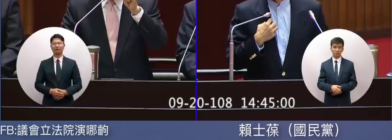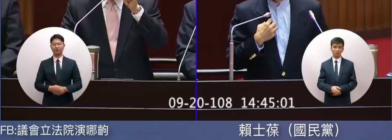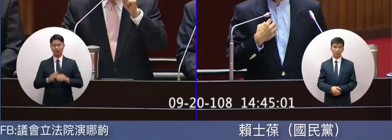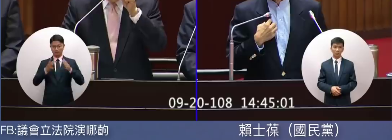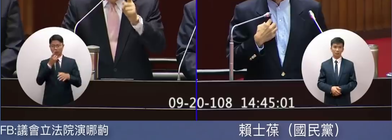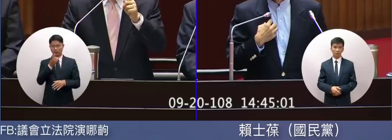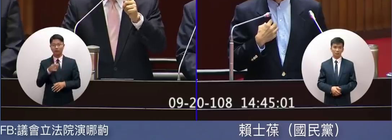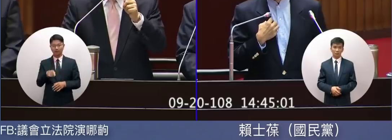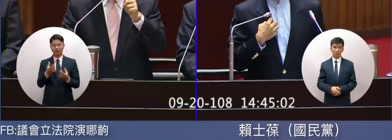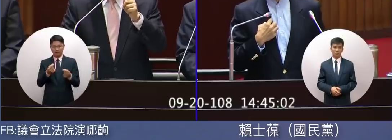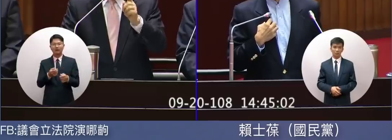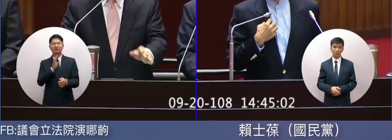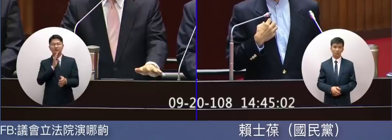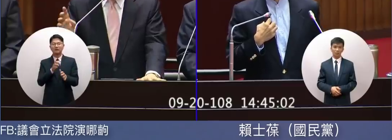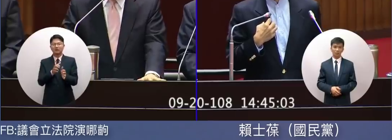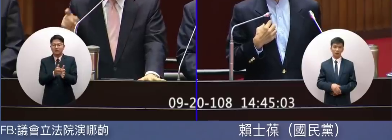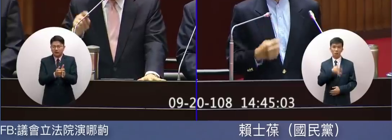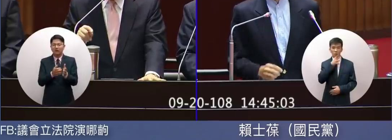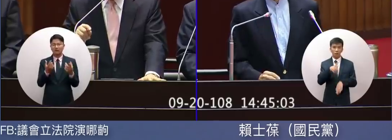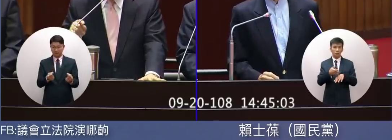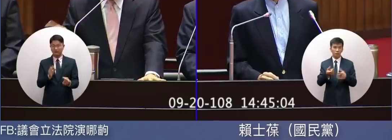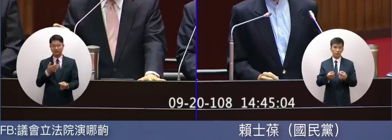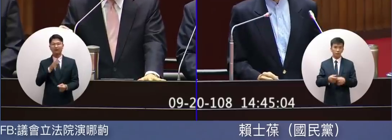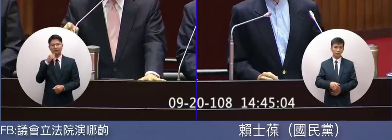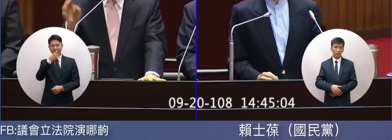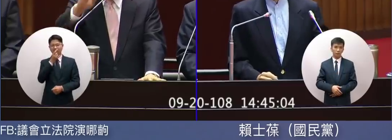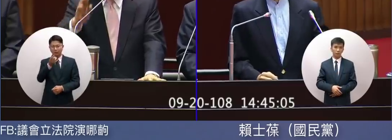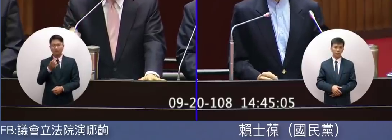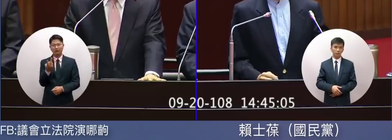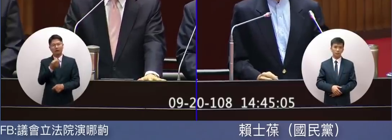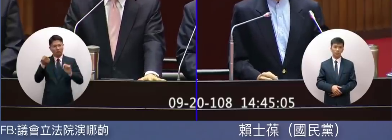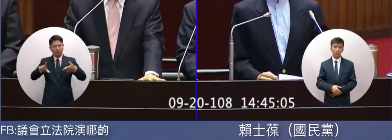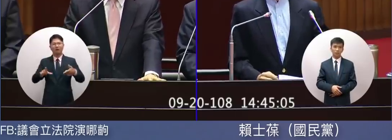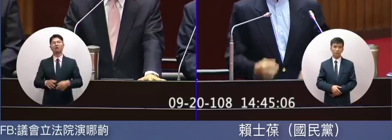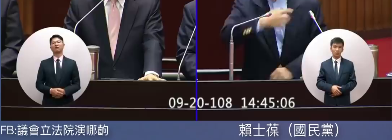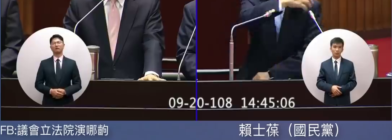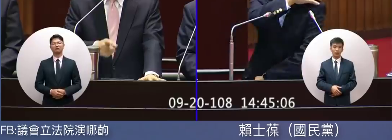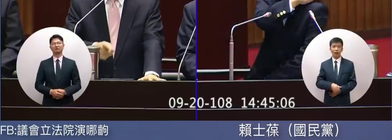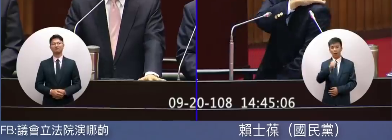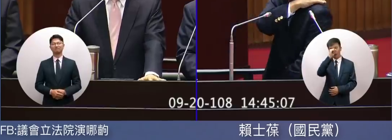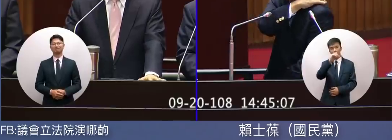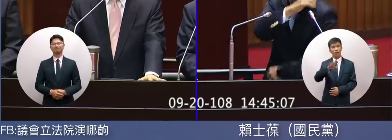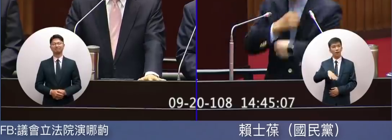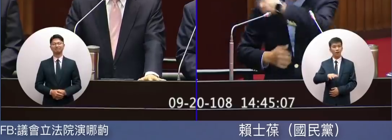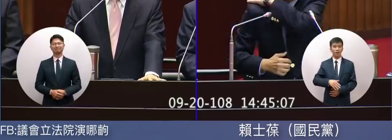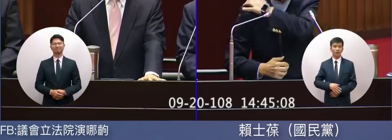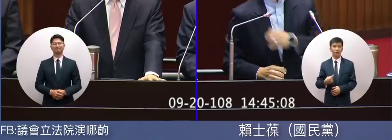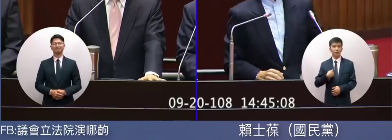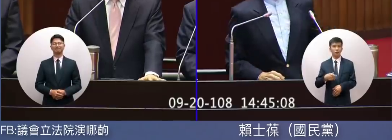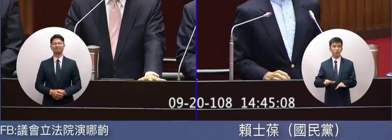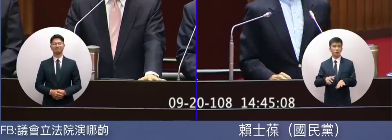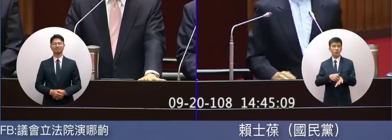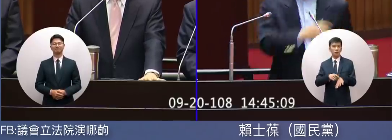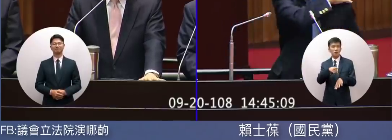国语都是养啦。 是养诶。 啊，台语上跟鸟不一样呢。 好啦。我即马吃你上，你家要吃